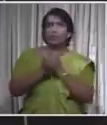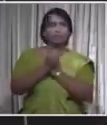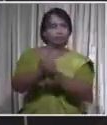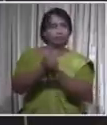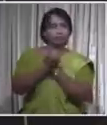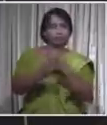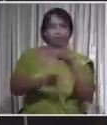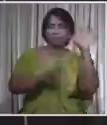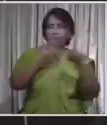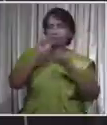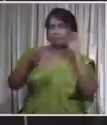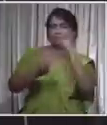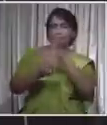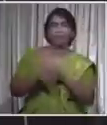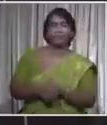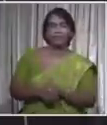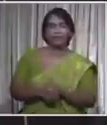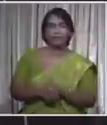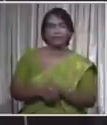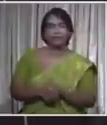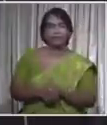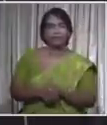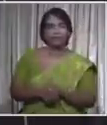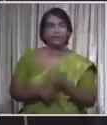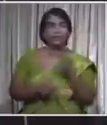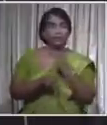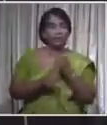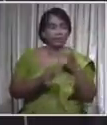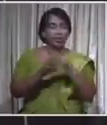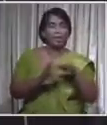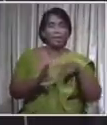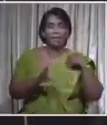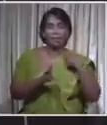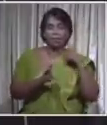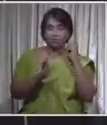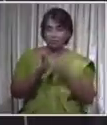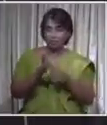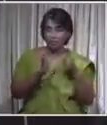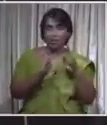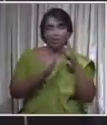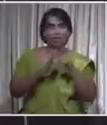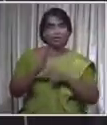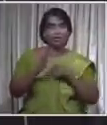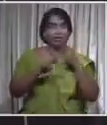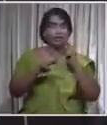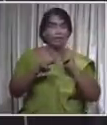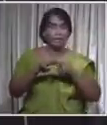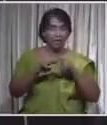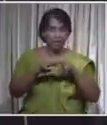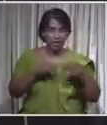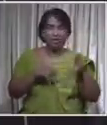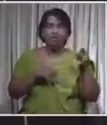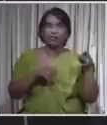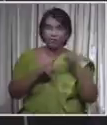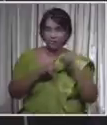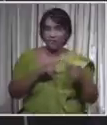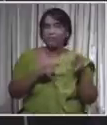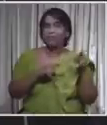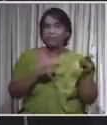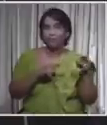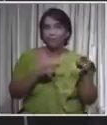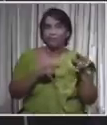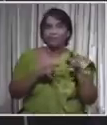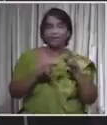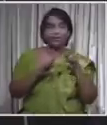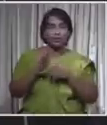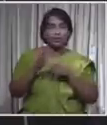ගත්තා දැන් මෙතන ඉන්නේ අපේ ආණ්ඩු පක්ෂයේ ප්‍රධාන සංවිධායක ජොන්ස්ටන් ෆර්නැන්ඩෝ මහත්තයා ජොන්ස්ටන් ෆර්නැන්ඩෝ